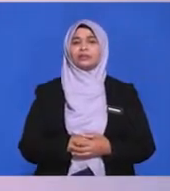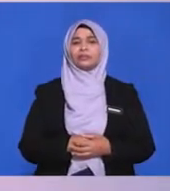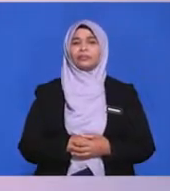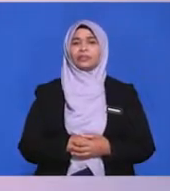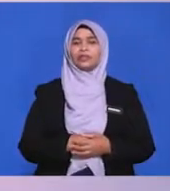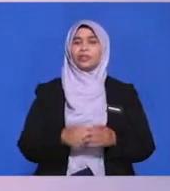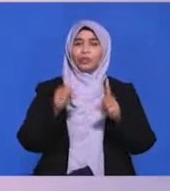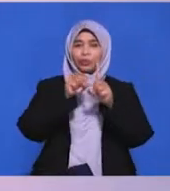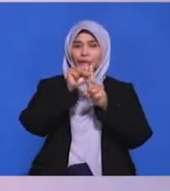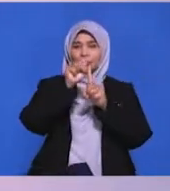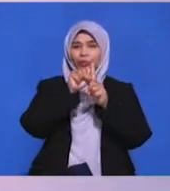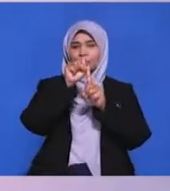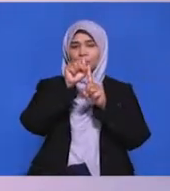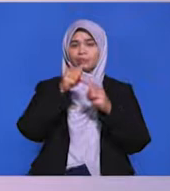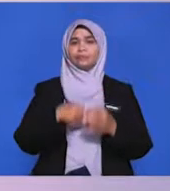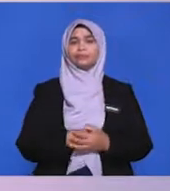suhu